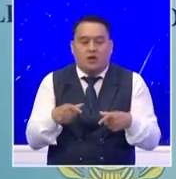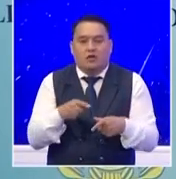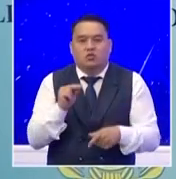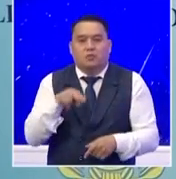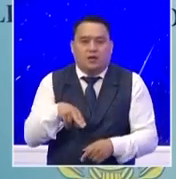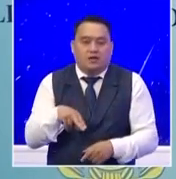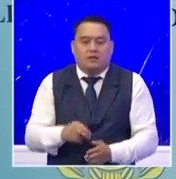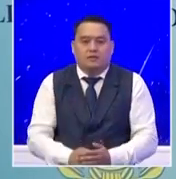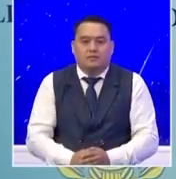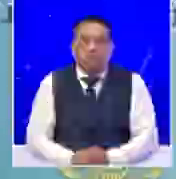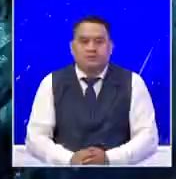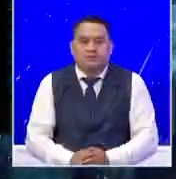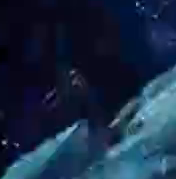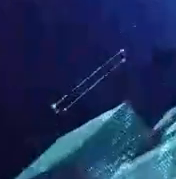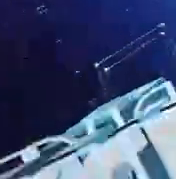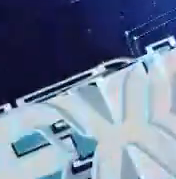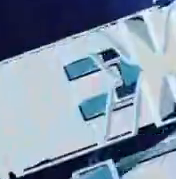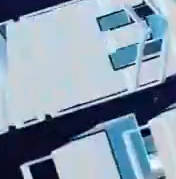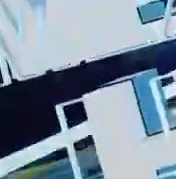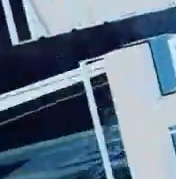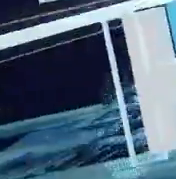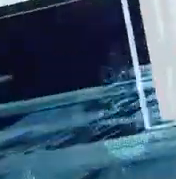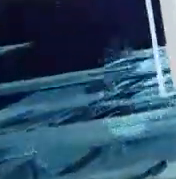режима чрезвычайного происшествия.